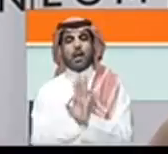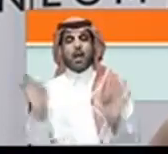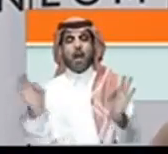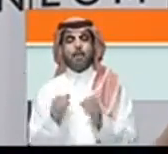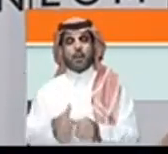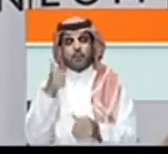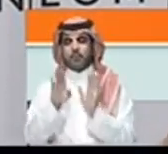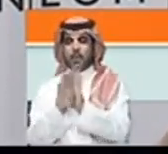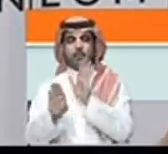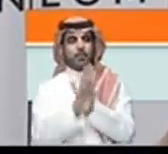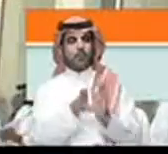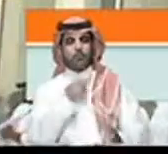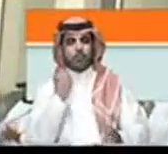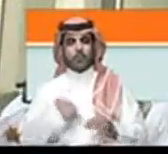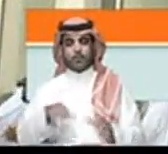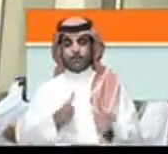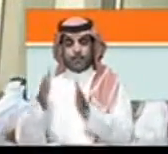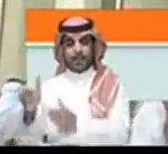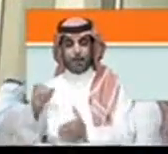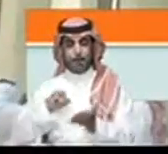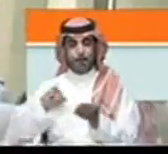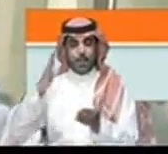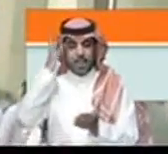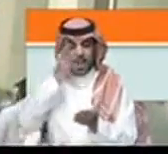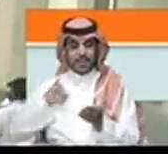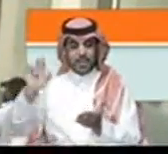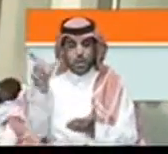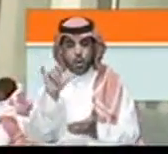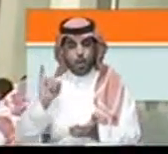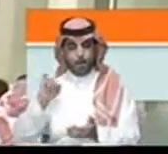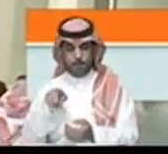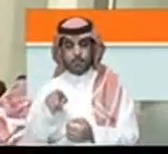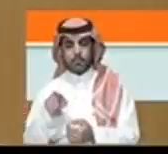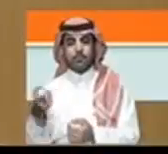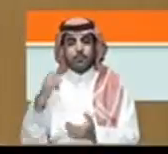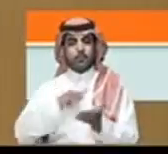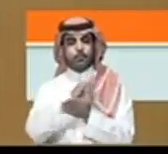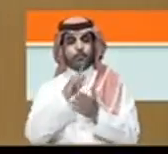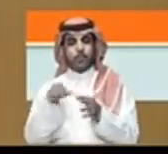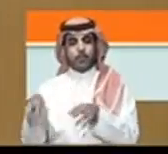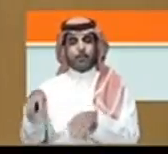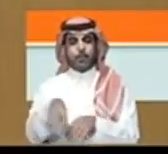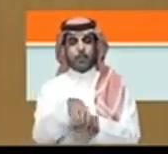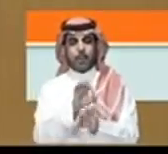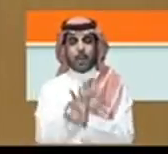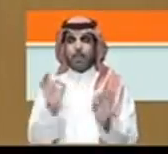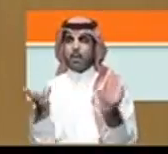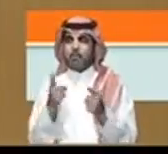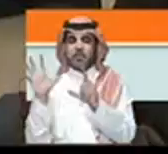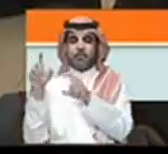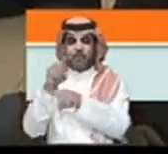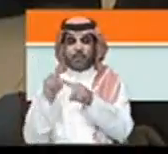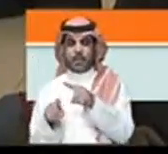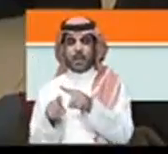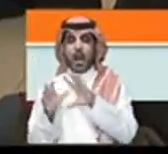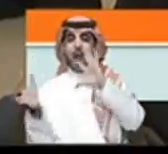كبير من جميع الجهات العامله ينضم مطار الخليج اليوم الى سلسله المطارات المتميزه حيث يمكن سبعين بالمائه من